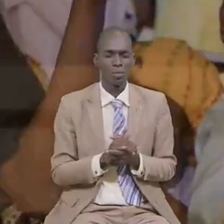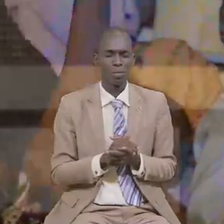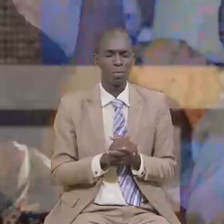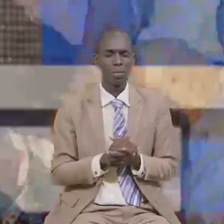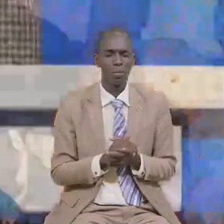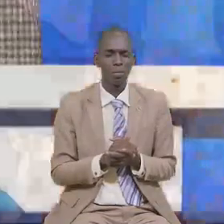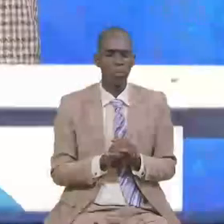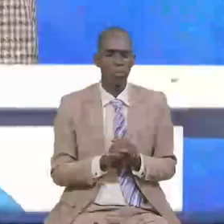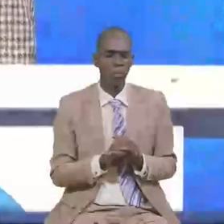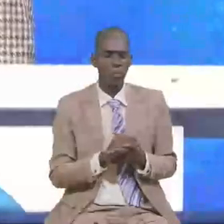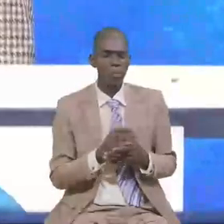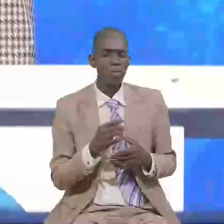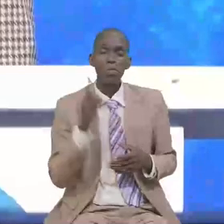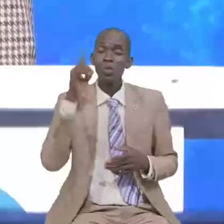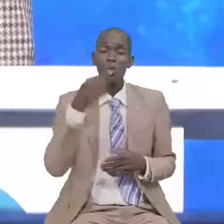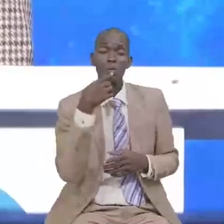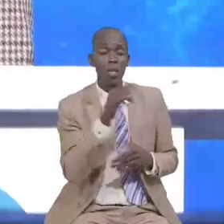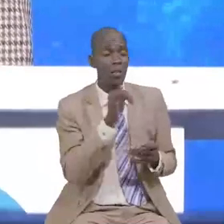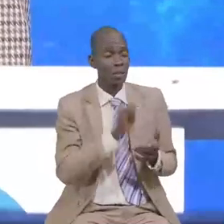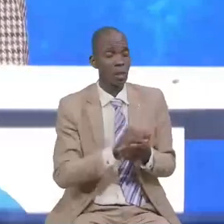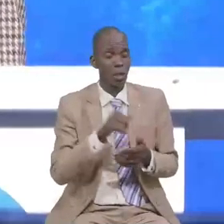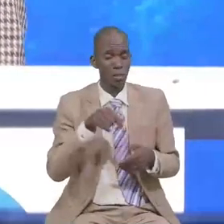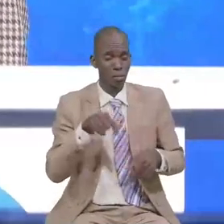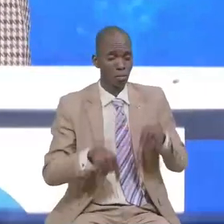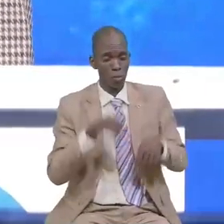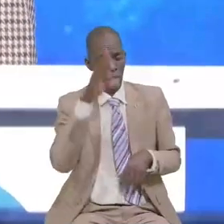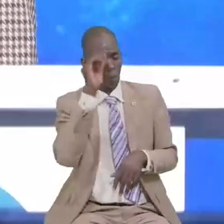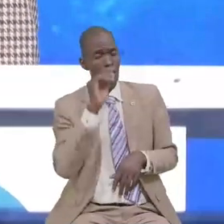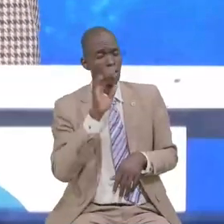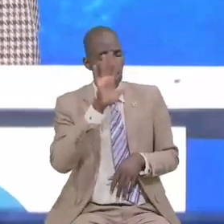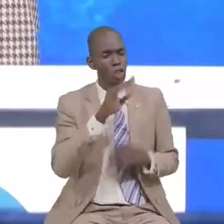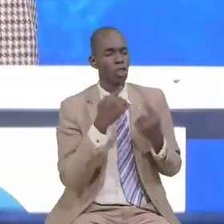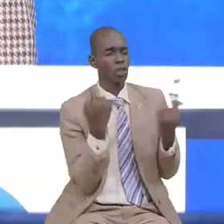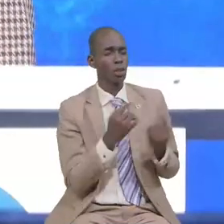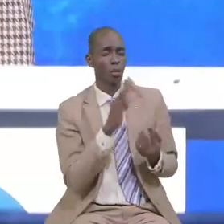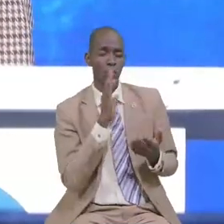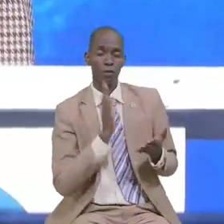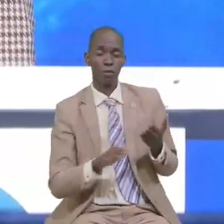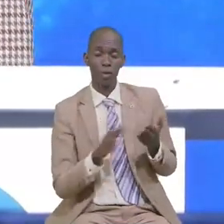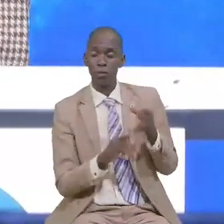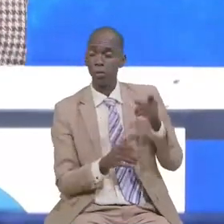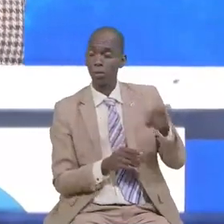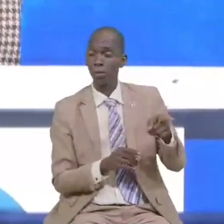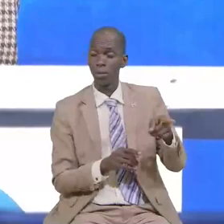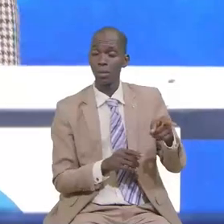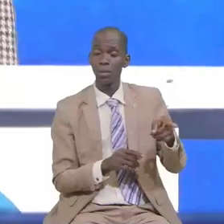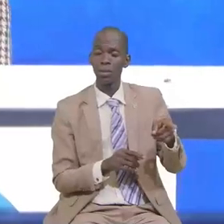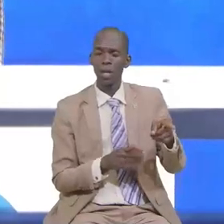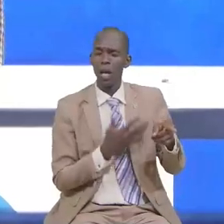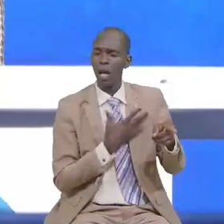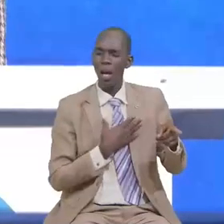Tu as dit à l'homme là, mon enfant, tes péchés sont pardonnés.